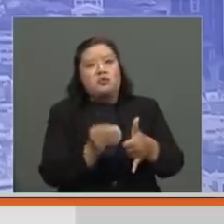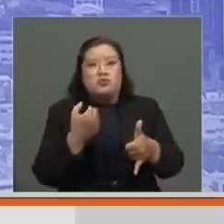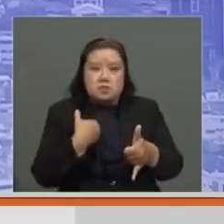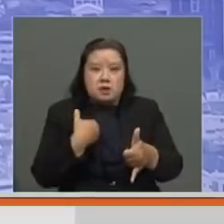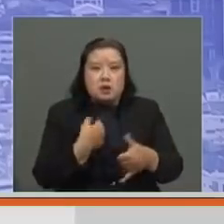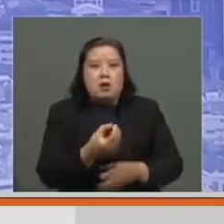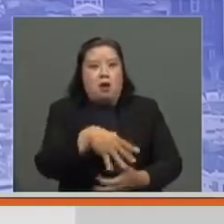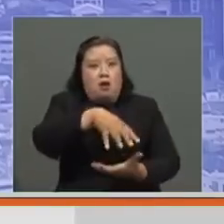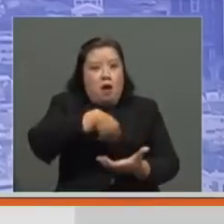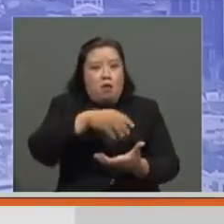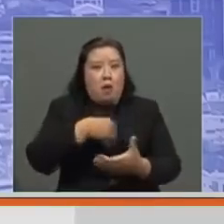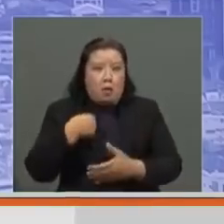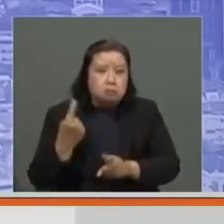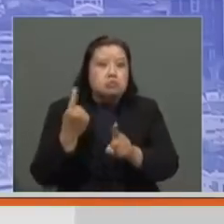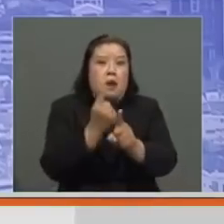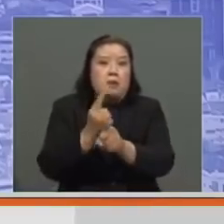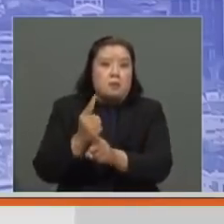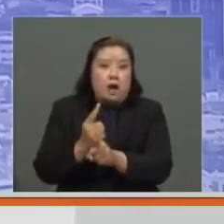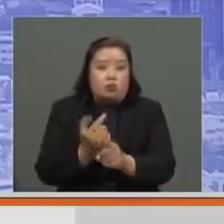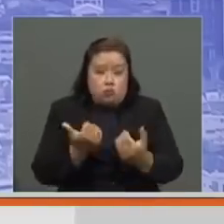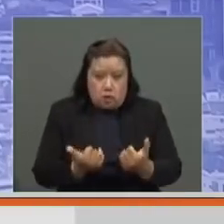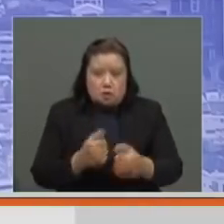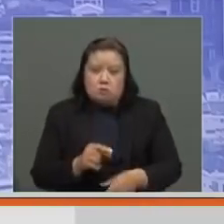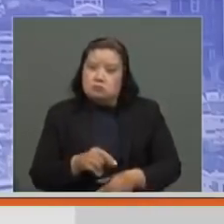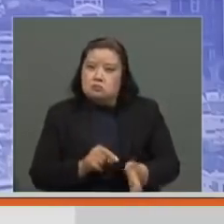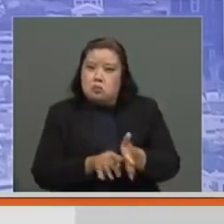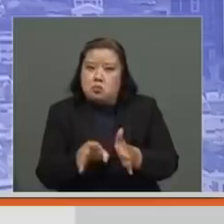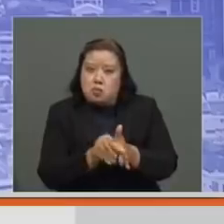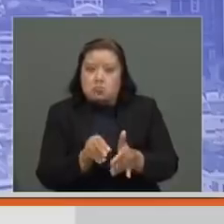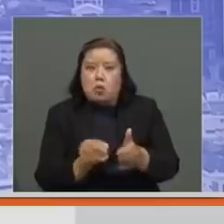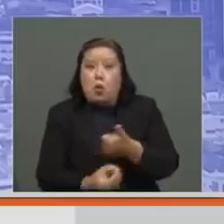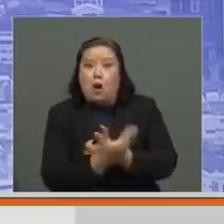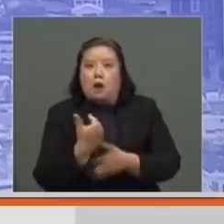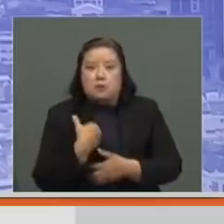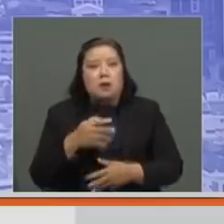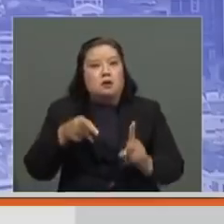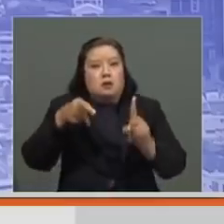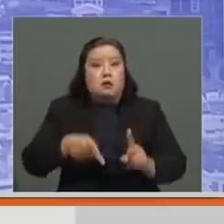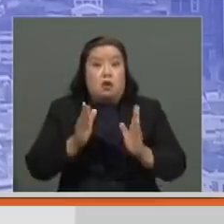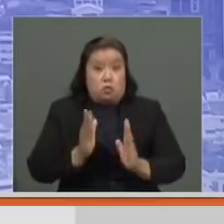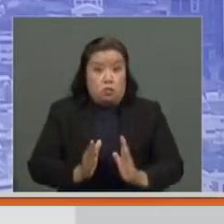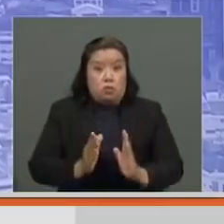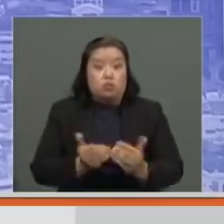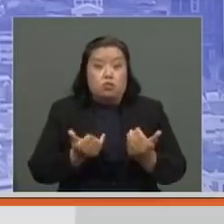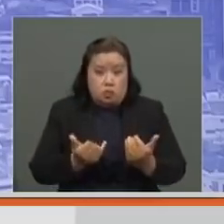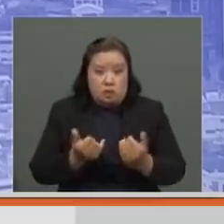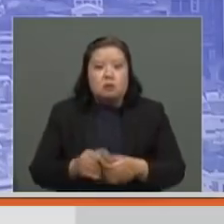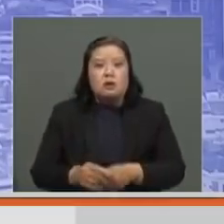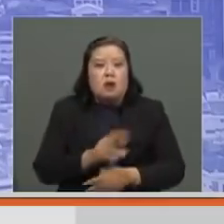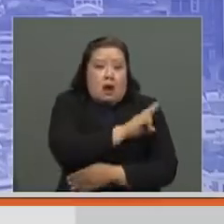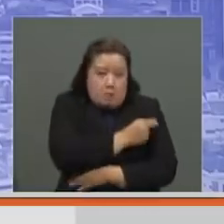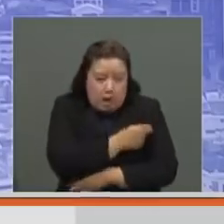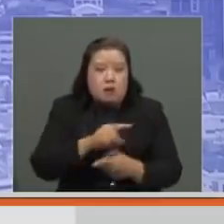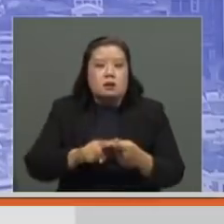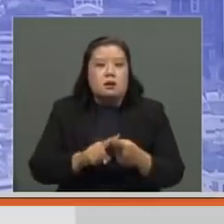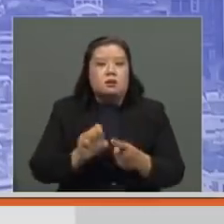อนนี้มีรายงานผู้สัมผัสเสี่ยงสูงอยู่ที่เกือบพันรายนะคะแล้วก็ทางสำนักงานเขตสำนักอนามัยสปค